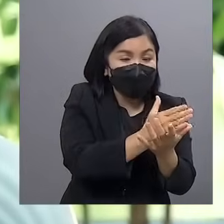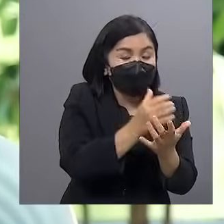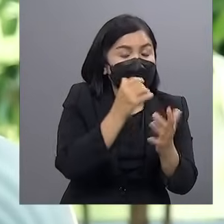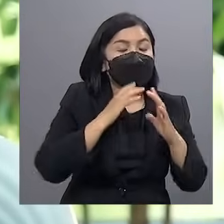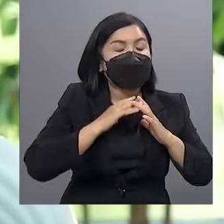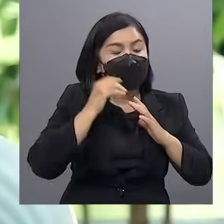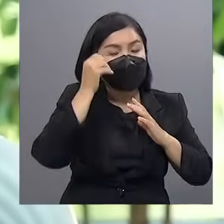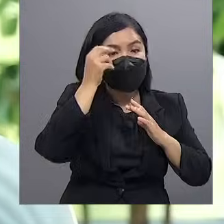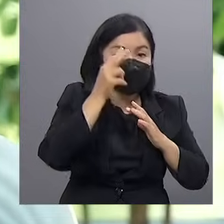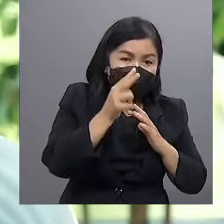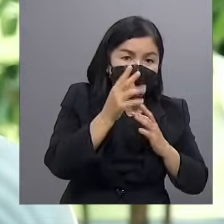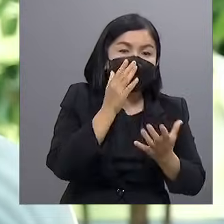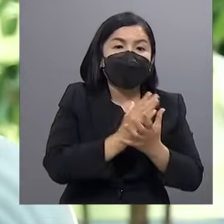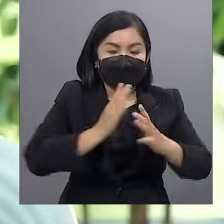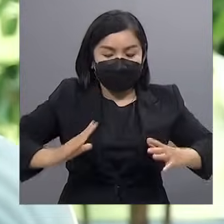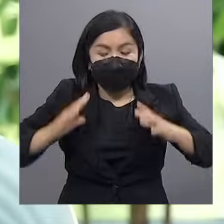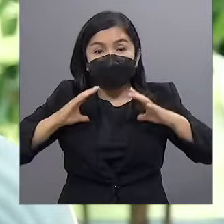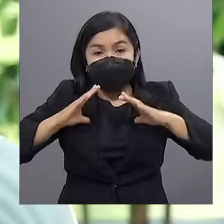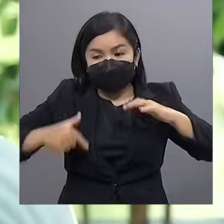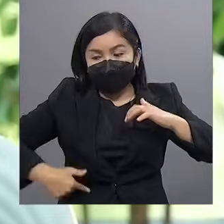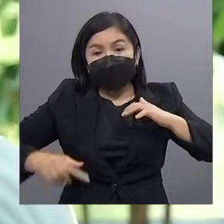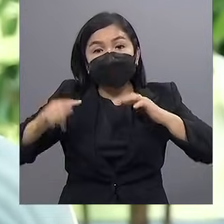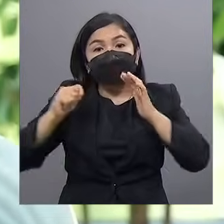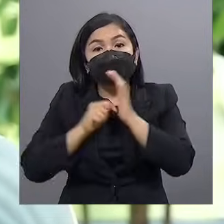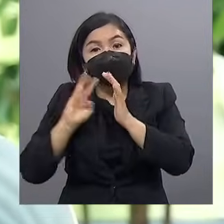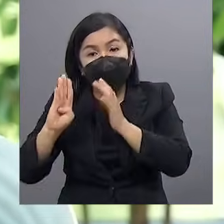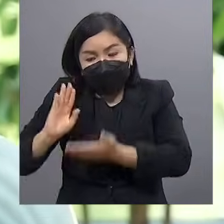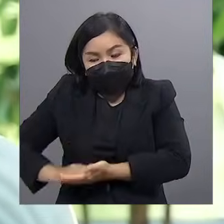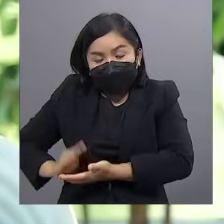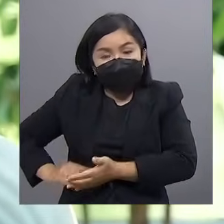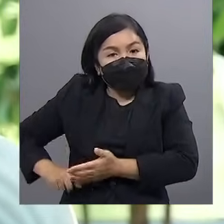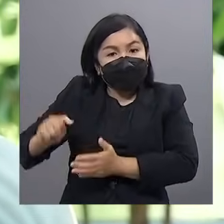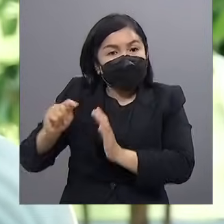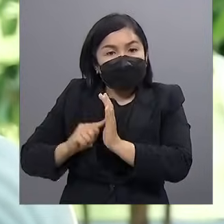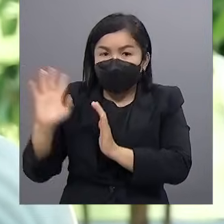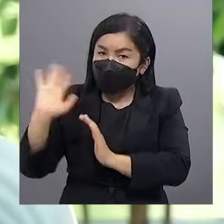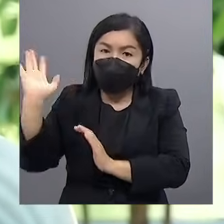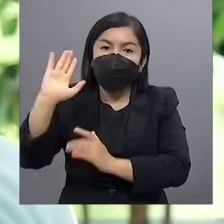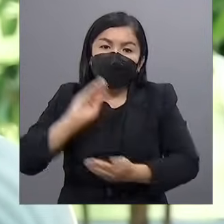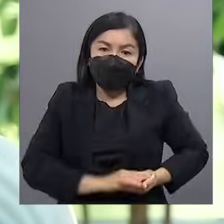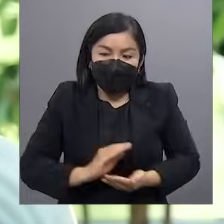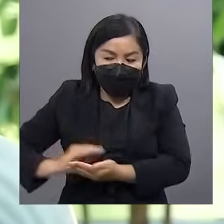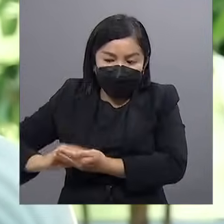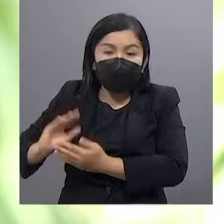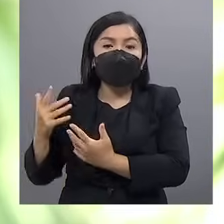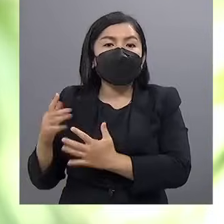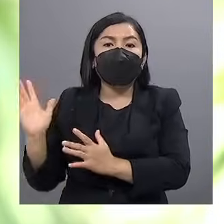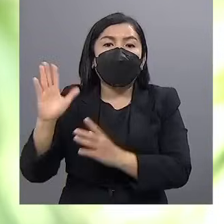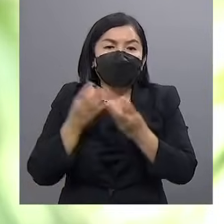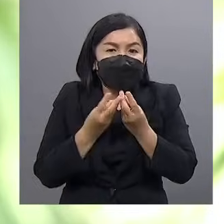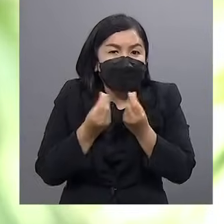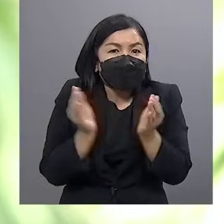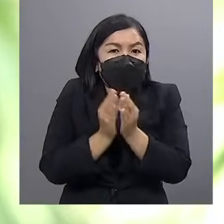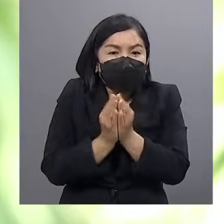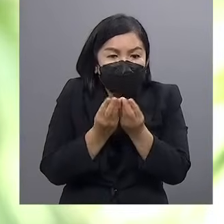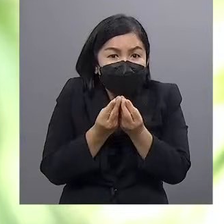ศัพท์ 2เม็ดสะสมนะพักการสะสมพระวิตามินอีที่เราบอกไปว่าบางตัวมันละลายในไขมันก็จะสะสมอยู่ในนานครับ